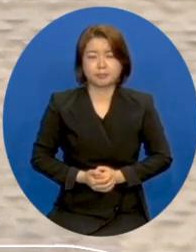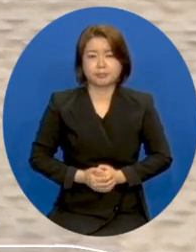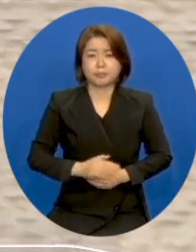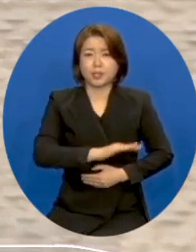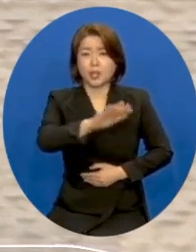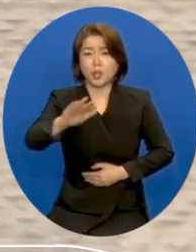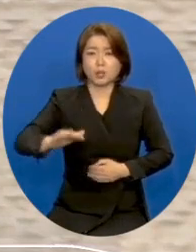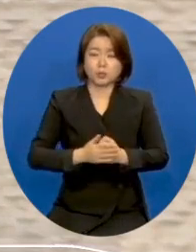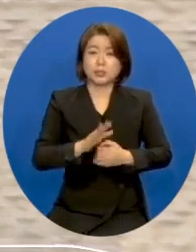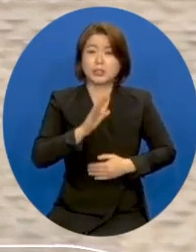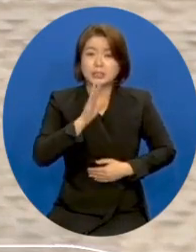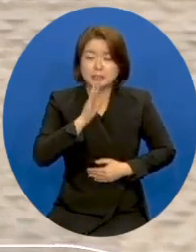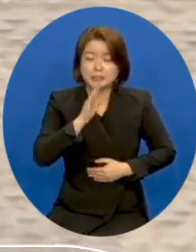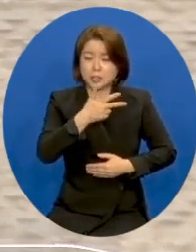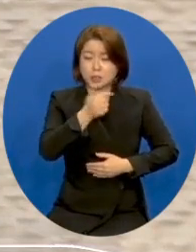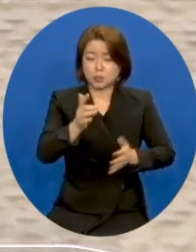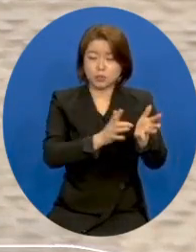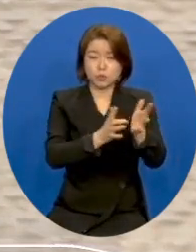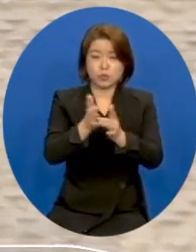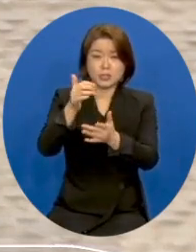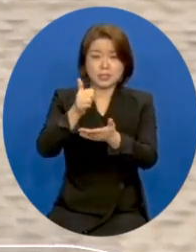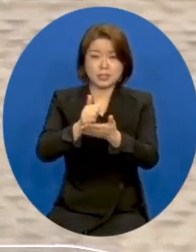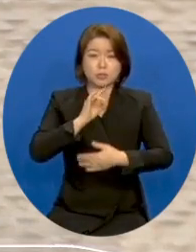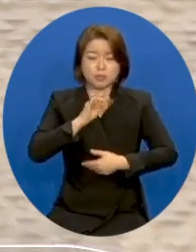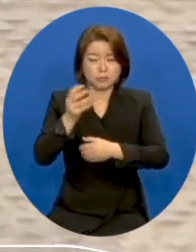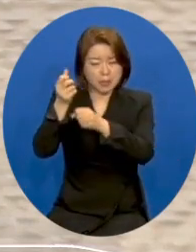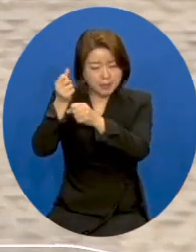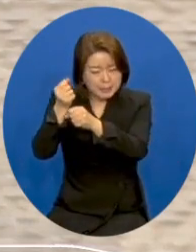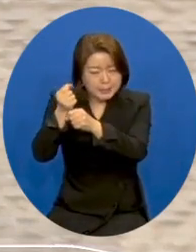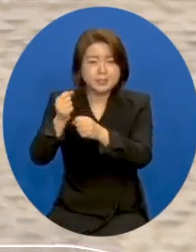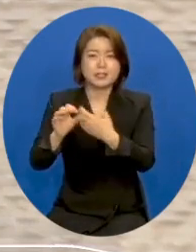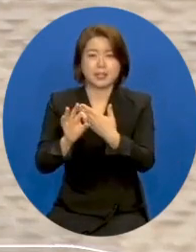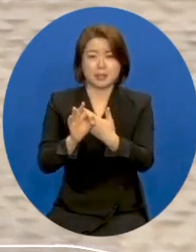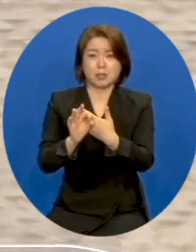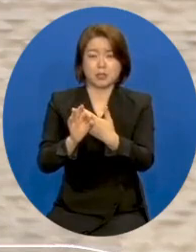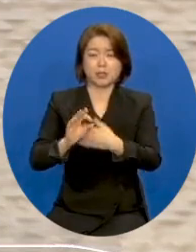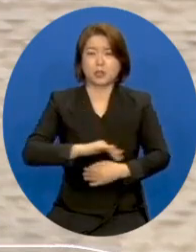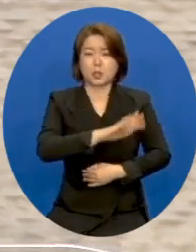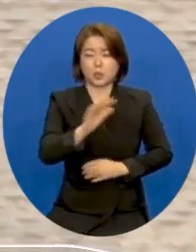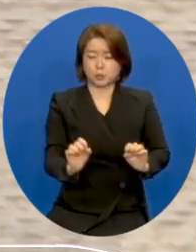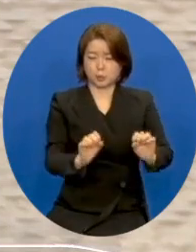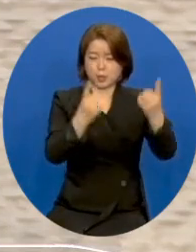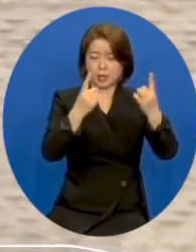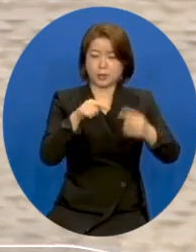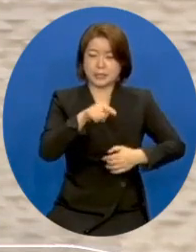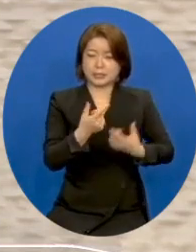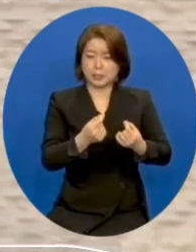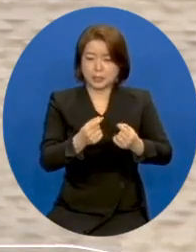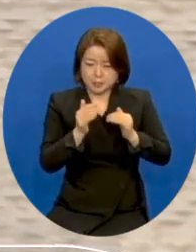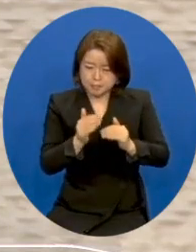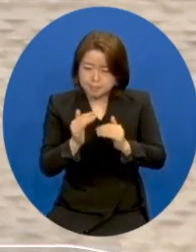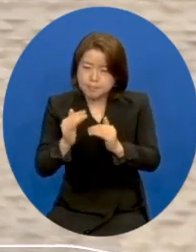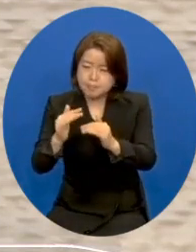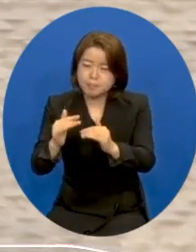우리가 진짜 주 예수님만을 붙잡게 됐다면, 우리로 하여금 그렇게 만들어가고 있다면